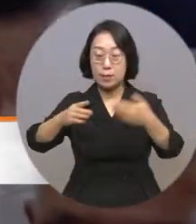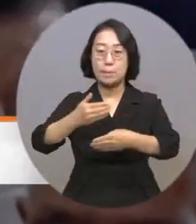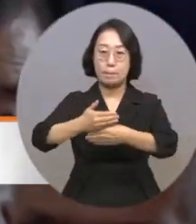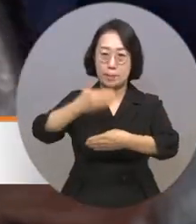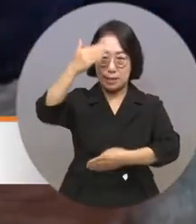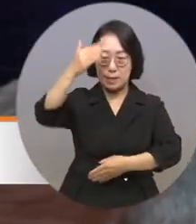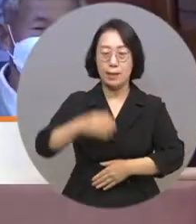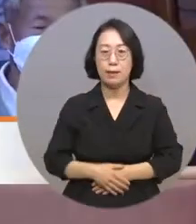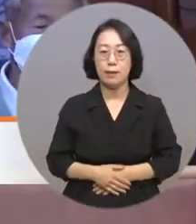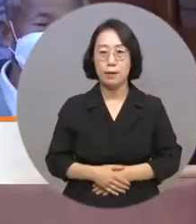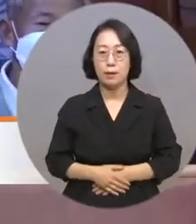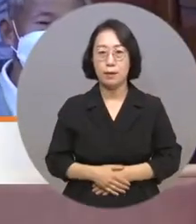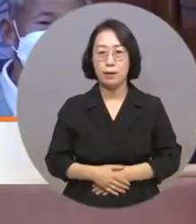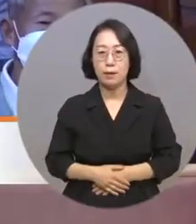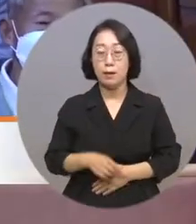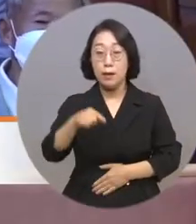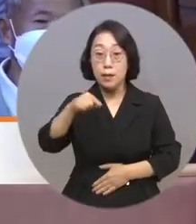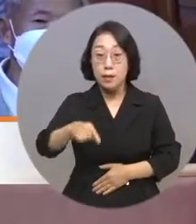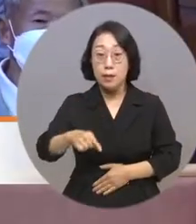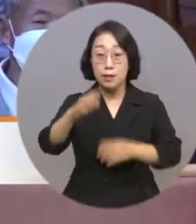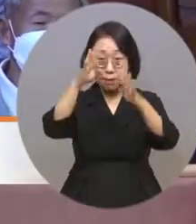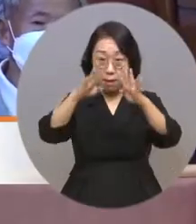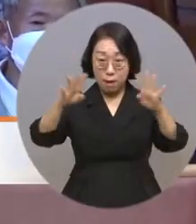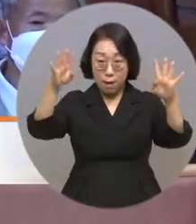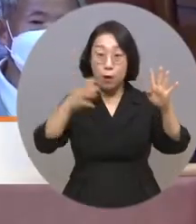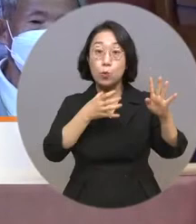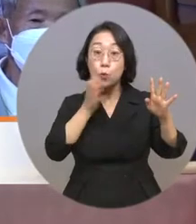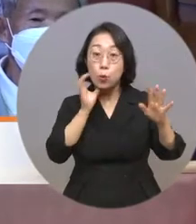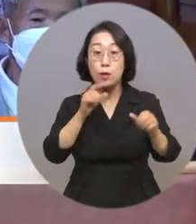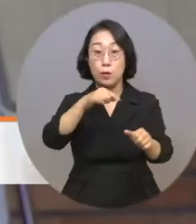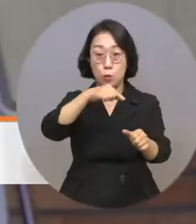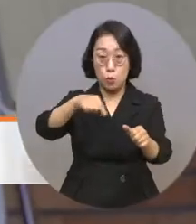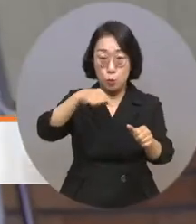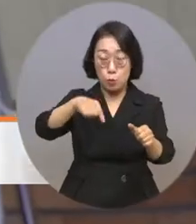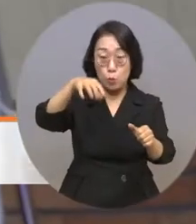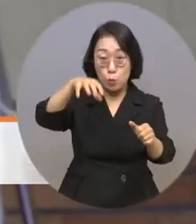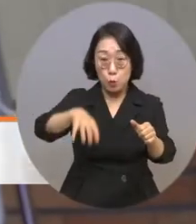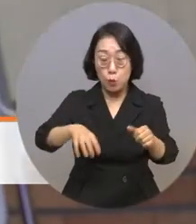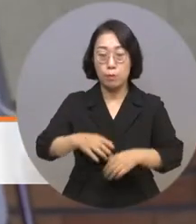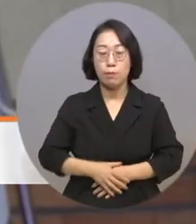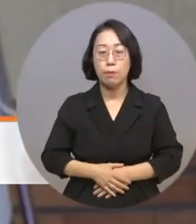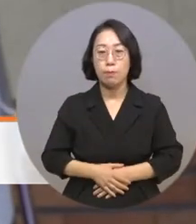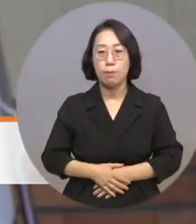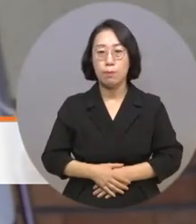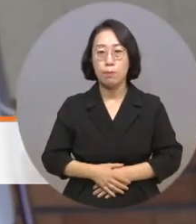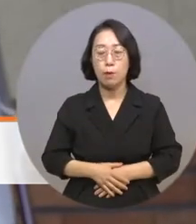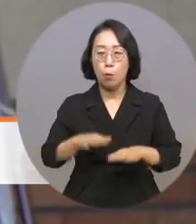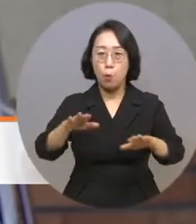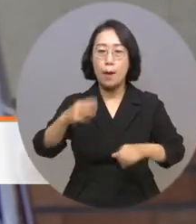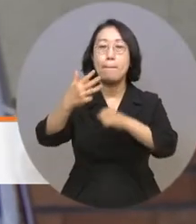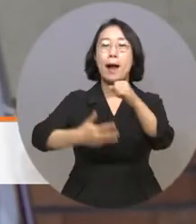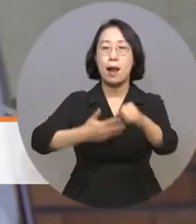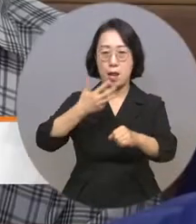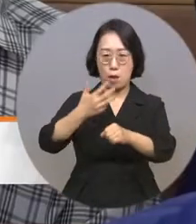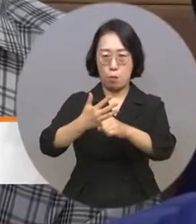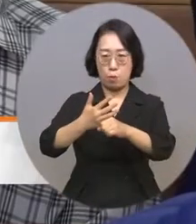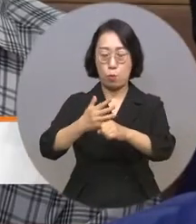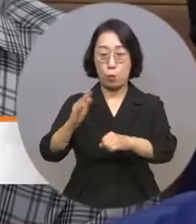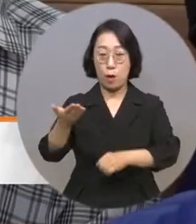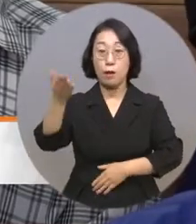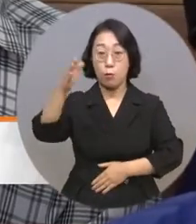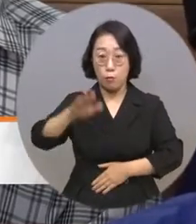개강했습니다. 횡성군 우천면 소재 노인들 대상으로 운영하는 우천실버대학은 올해로 8년째를